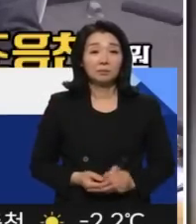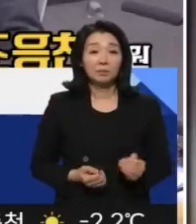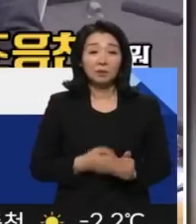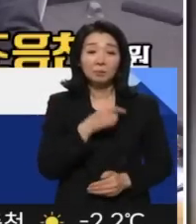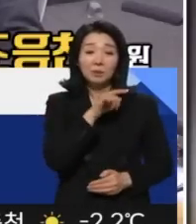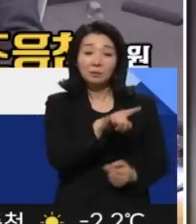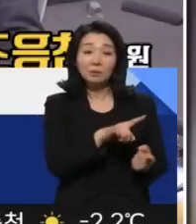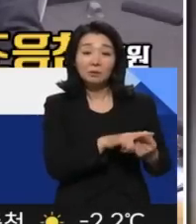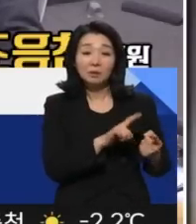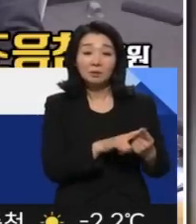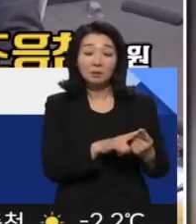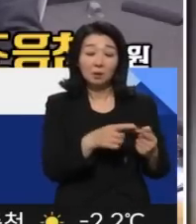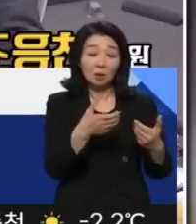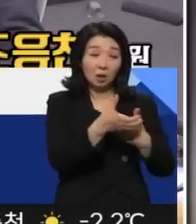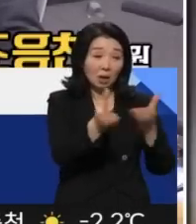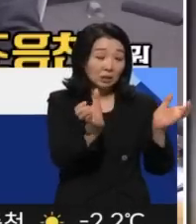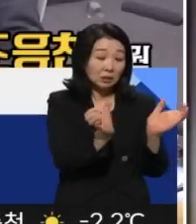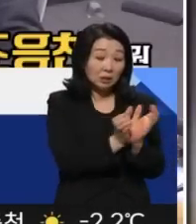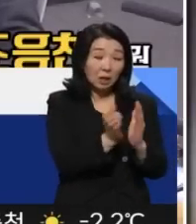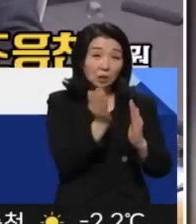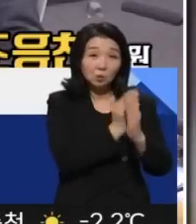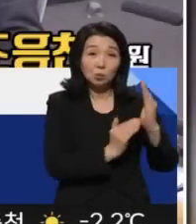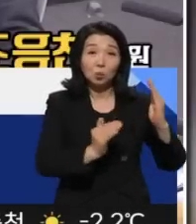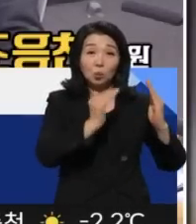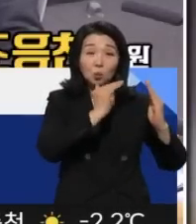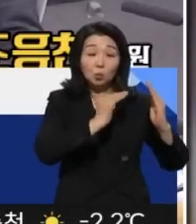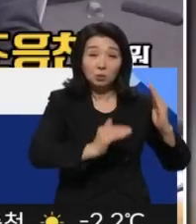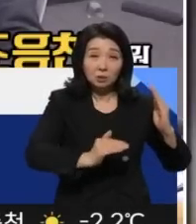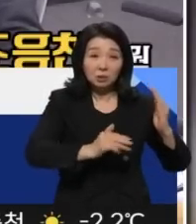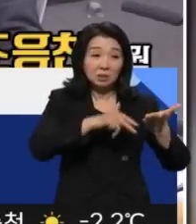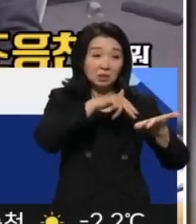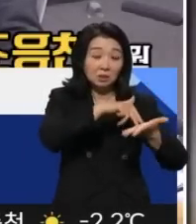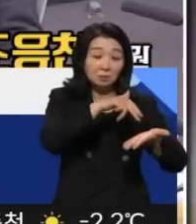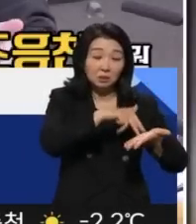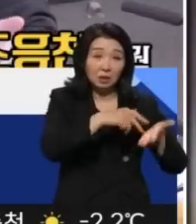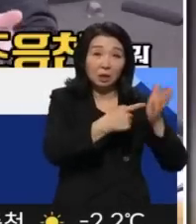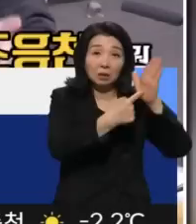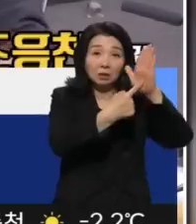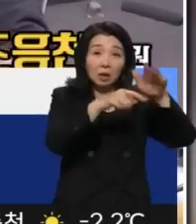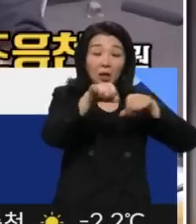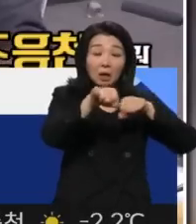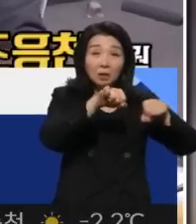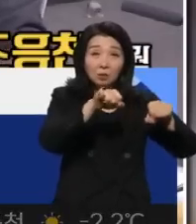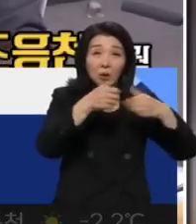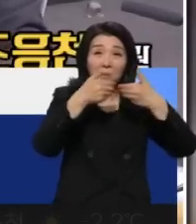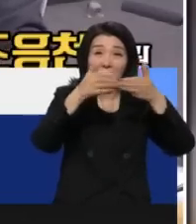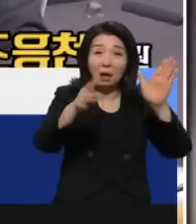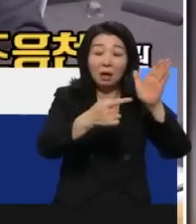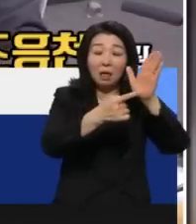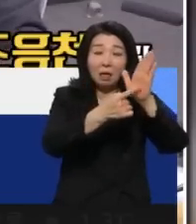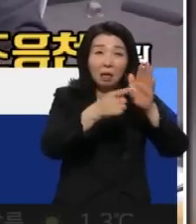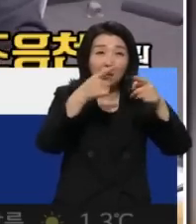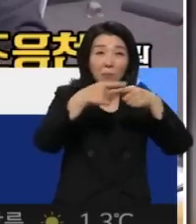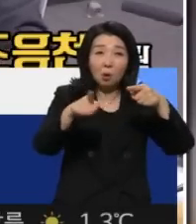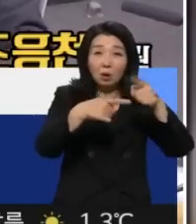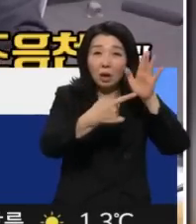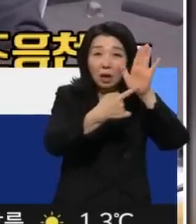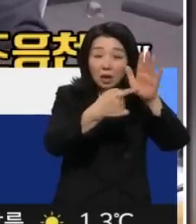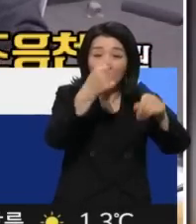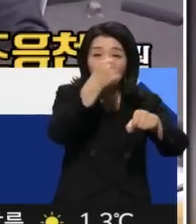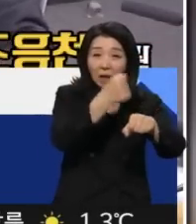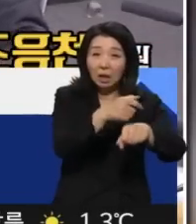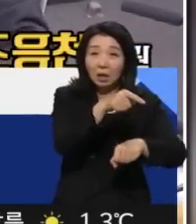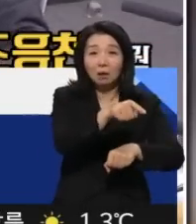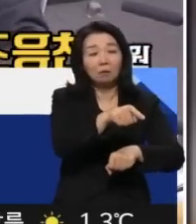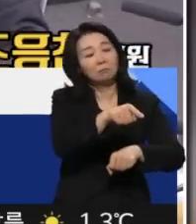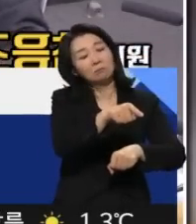대해서 당 공식 라인이 전면에 나서가지고 그 반박 대응을 하고 논평을 내고 하는 거는 사실은